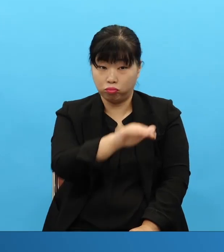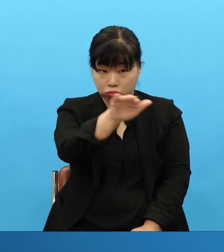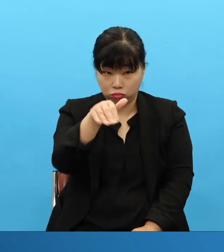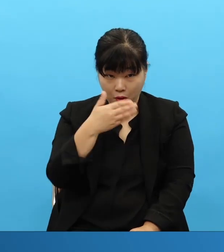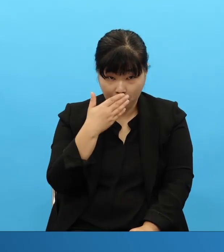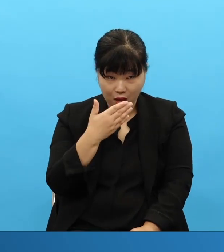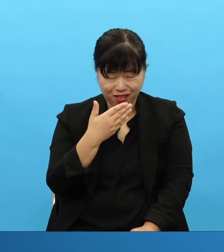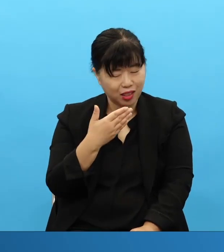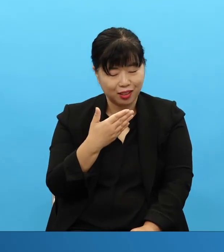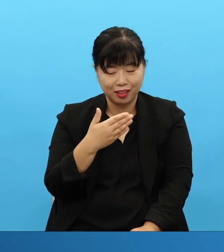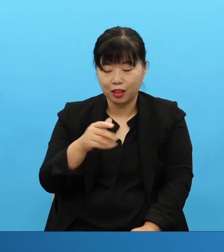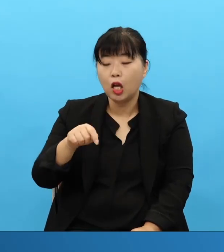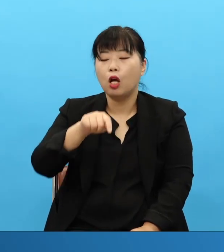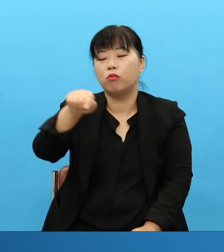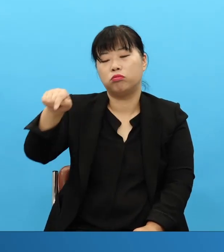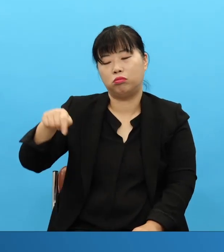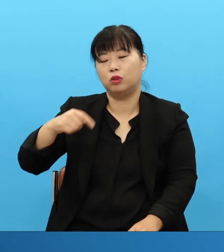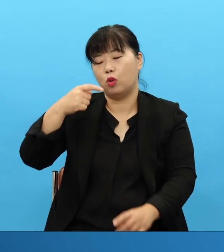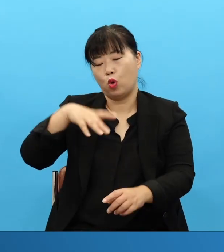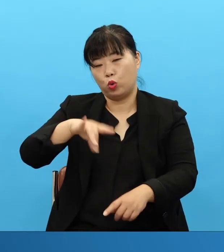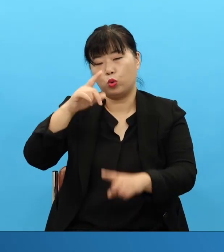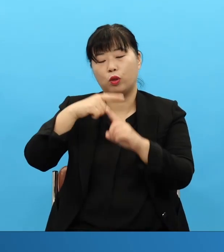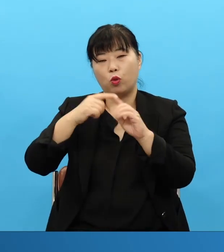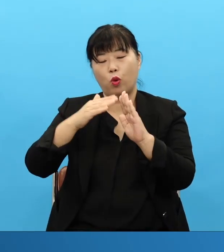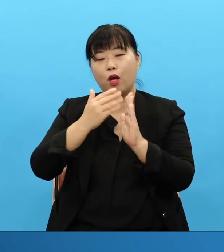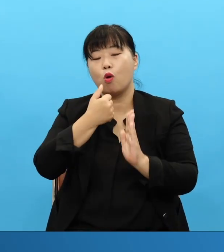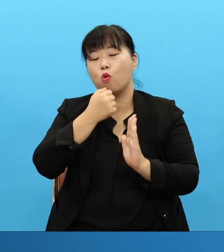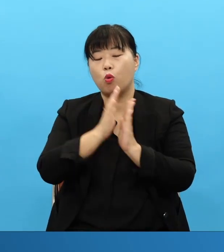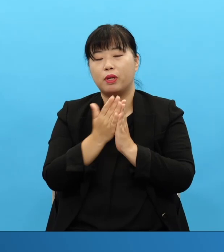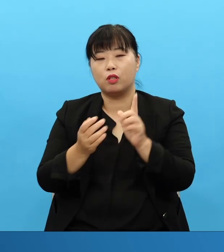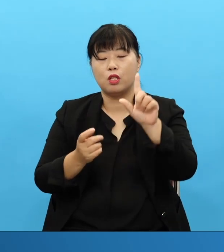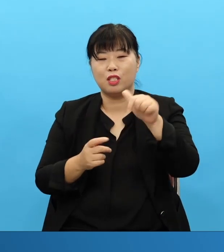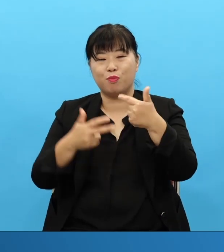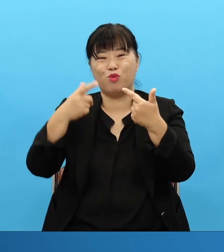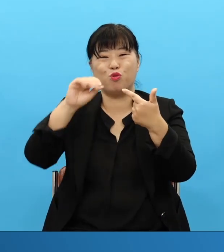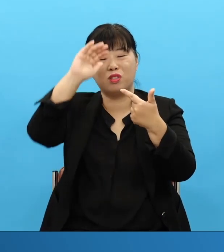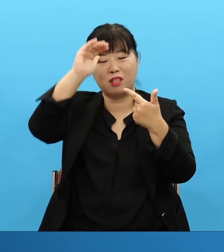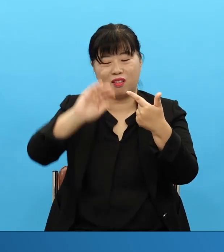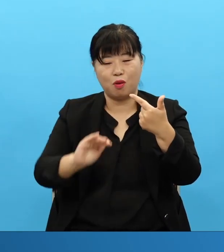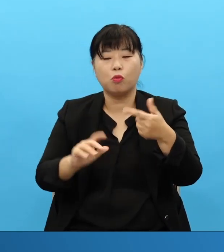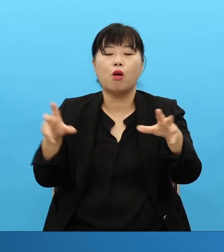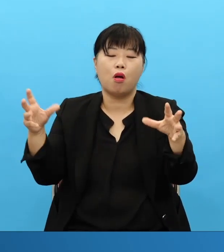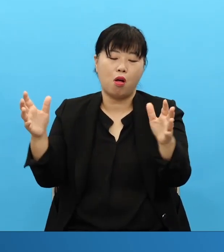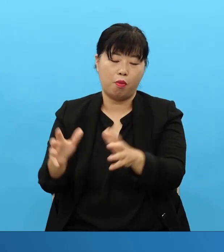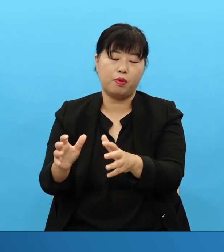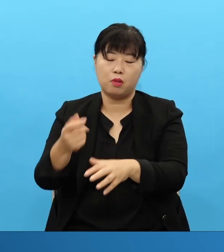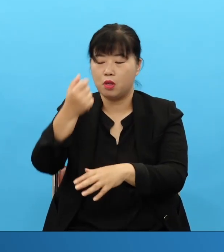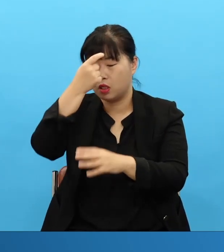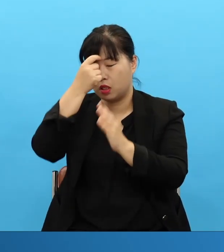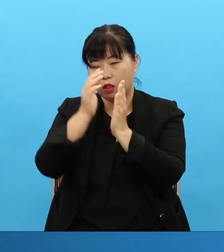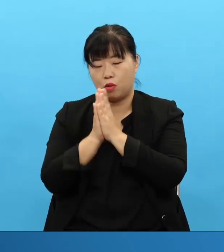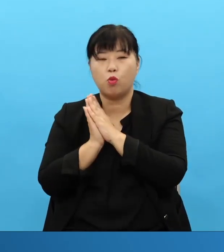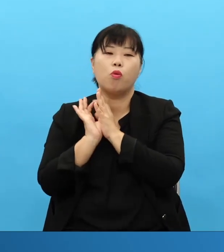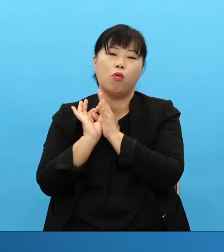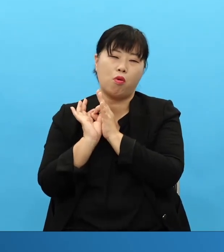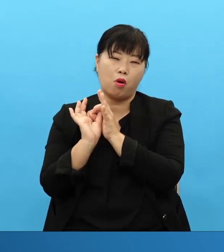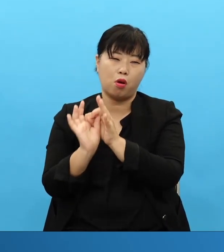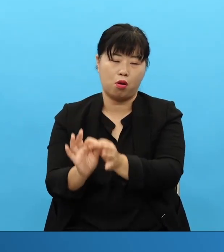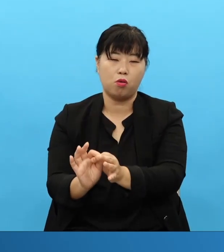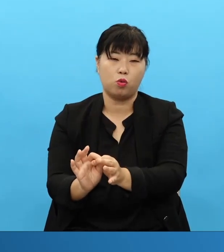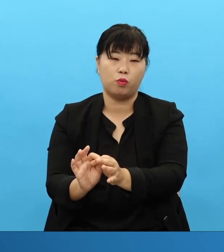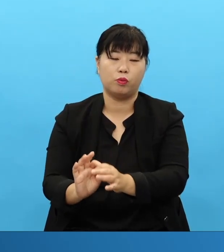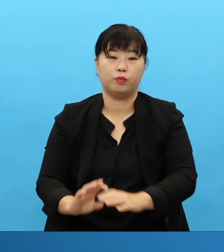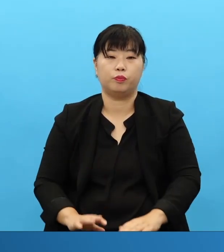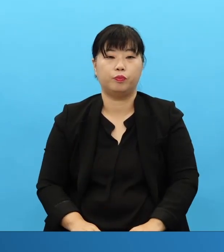them. 여러분 교회 목사님 놓고 24 기도 가능해야 됩니다. That praying 24 hours a day for your church pastor, it is possible. 이번에는